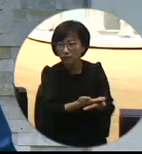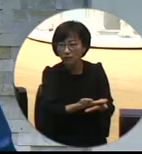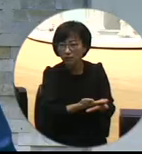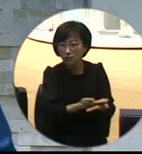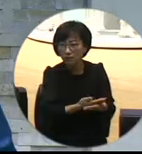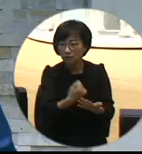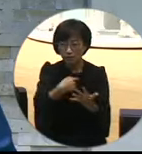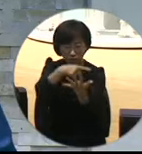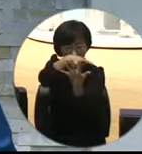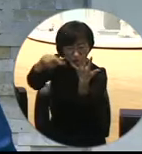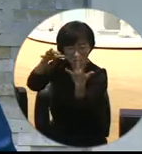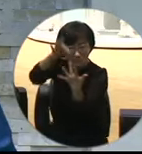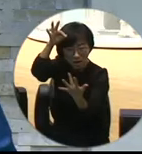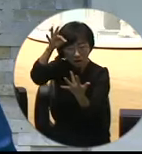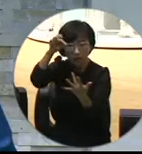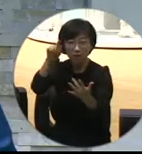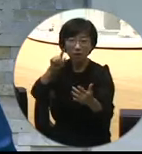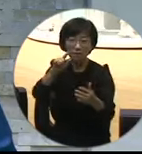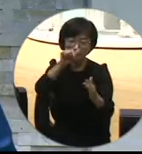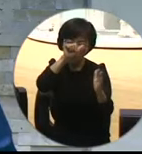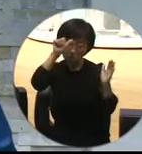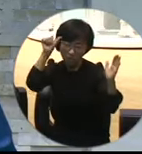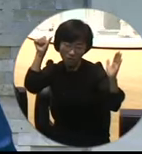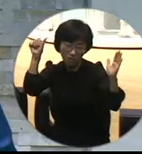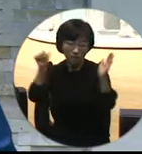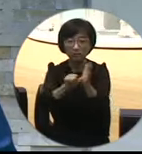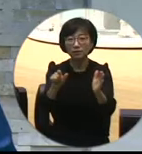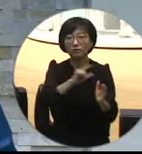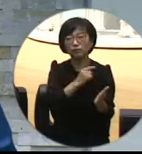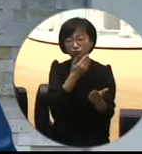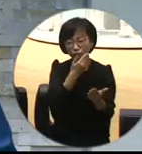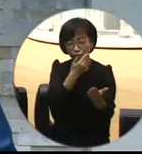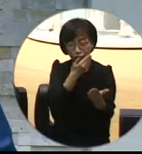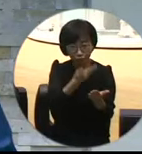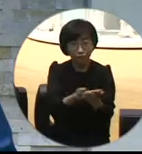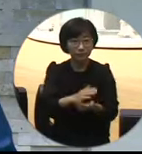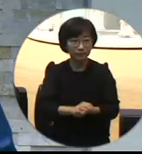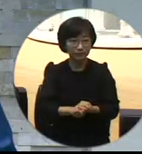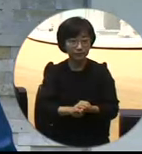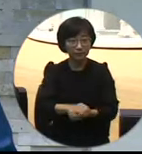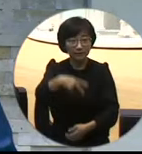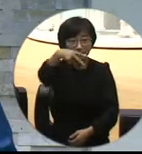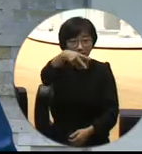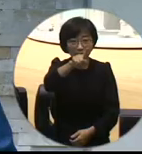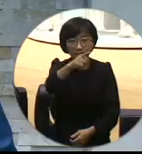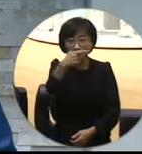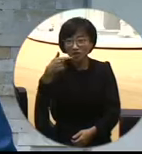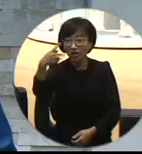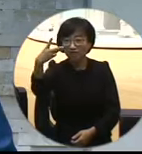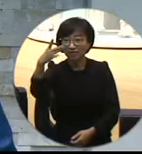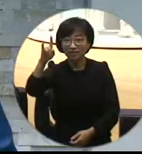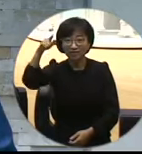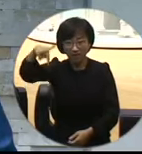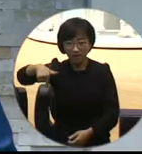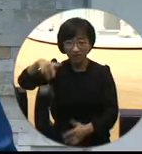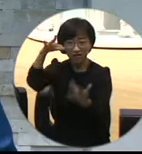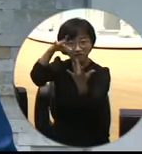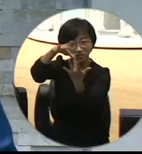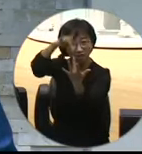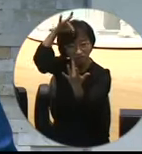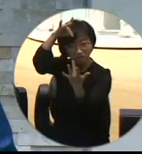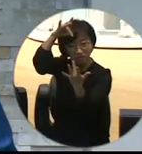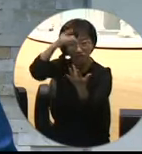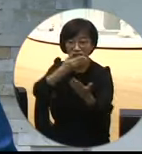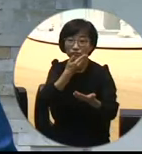무엇을 선택하느냐가 인생의 끝이에요. 선택. choice.